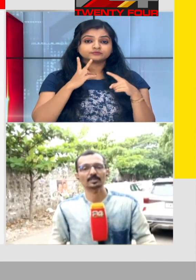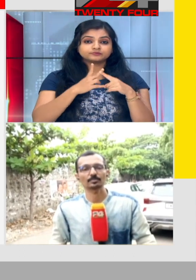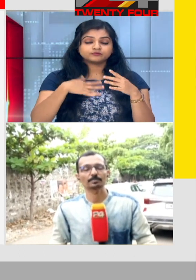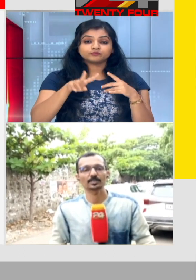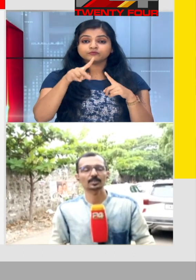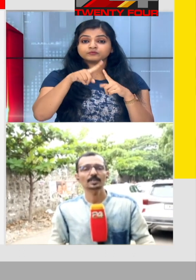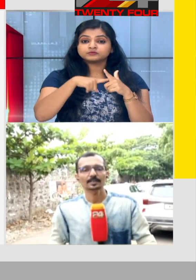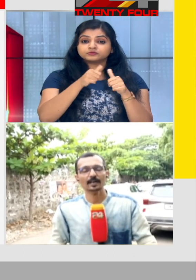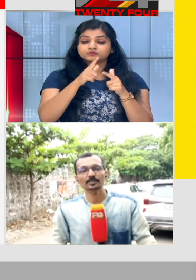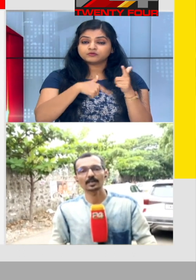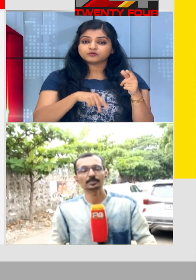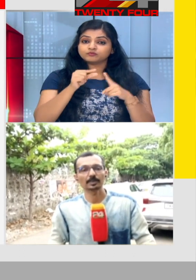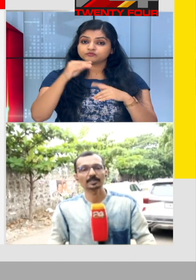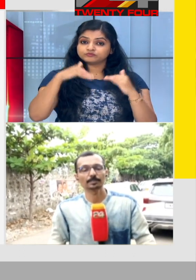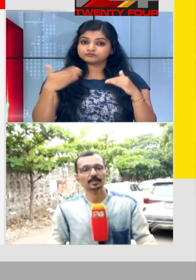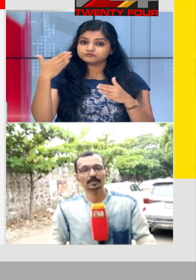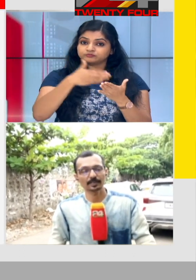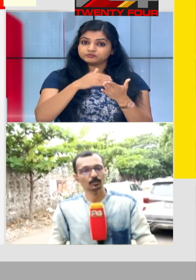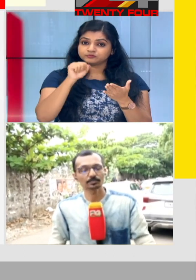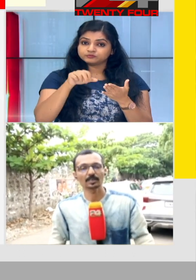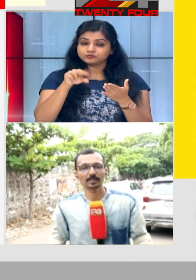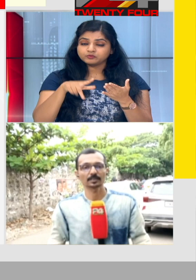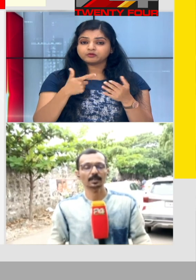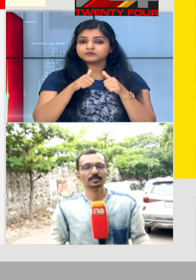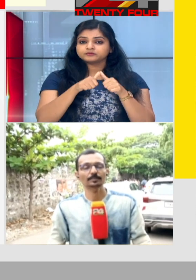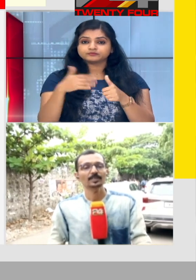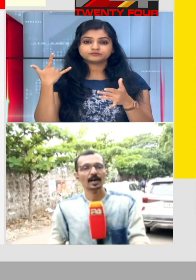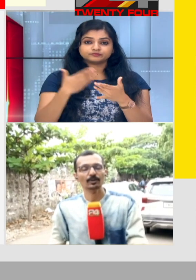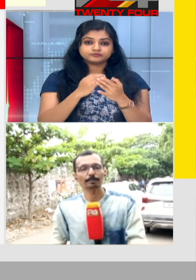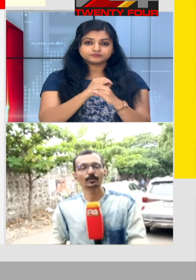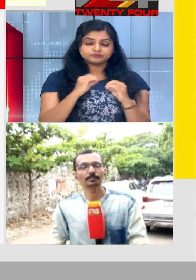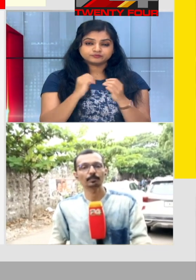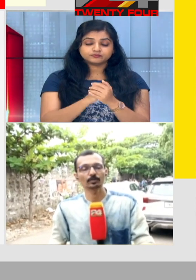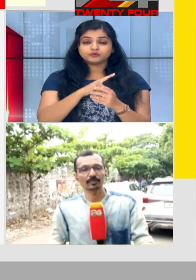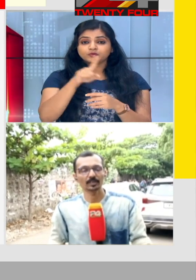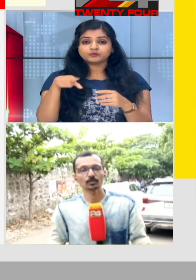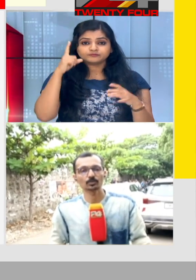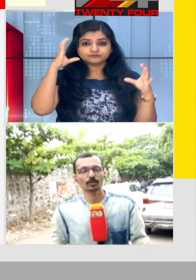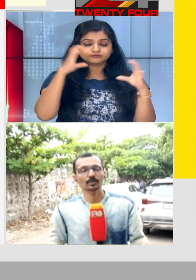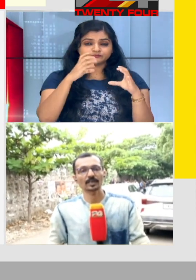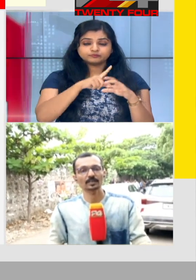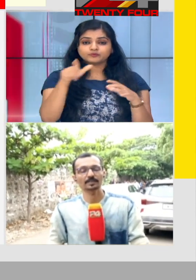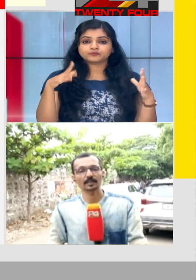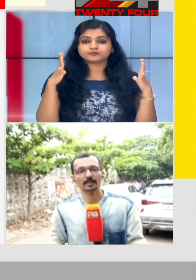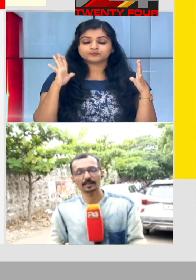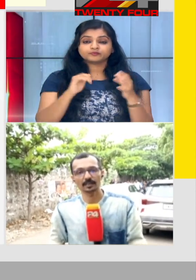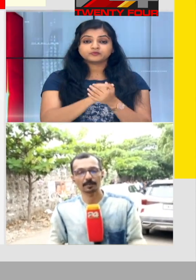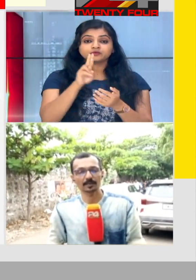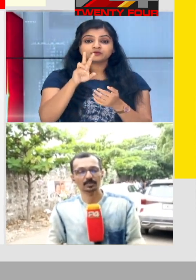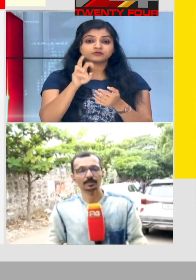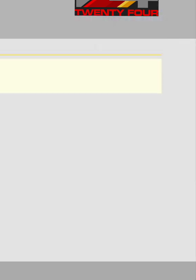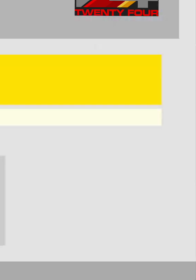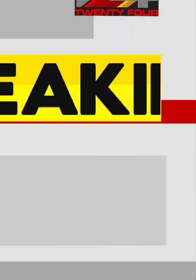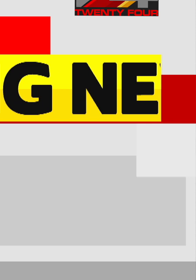പ്രവേശനം സംബന്ധിച്ച് താരം എന്തായാലും ഇതുമായി ബന്ധപ്പെട്ട് ഇതുവരെ ഒന്നും തന്നെ പറഞ്ഞിട്ടില്ല. പക്ഷേ ആ ഒരു അഭ്യൂഹം ഇപ്പോഴും വലിയ തോതിൽ തുടരുന്നു. 2026 തെരഞ്ഞെടുപ്പാണ്